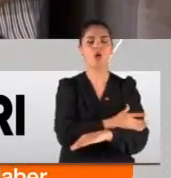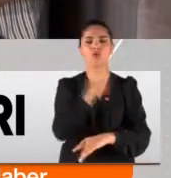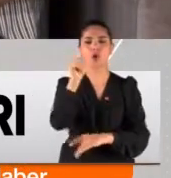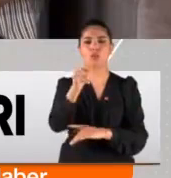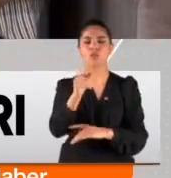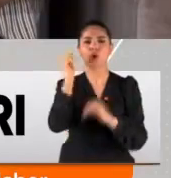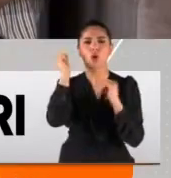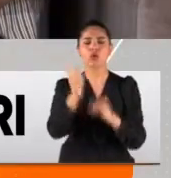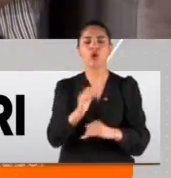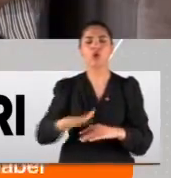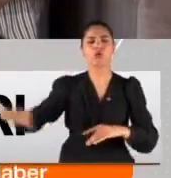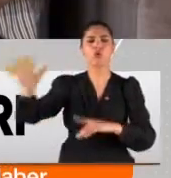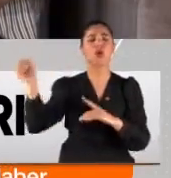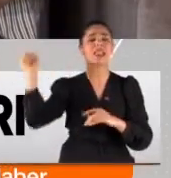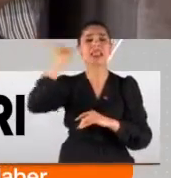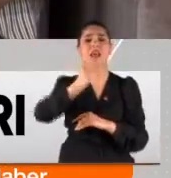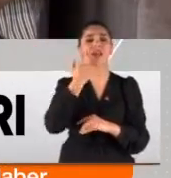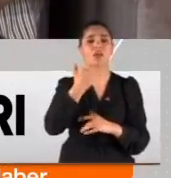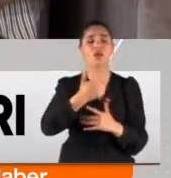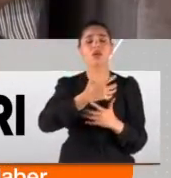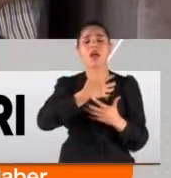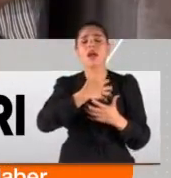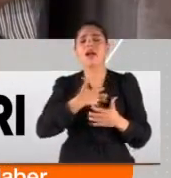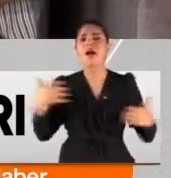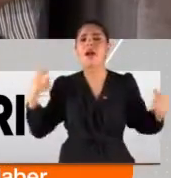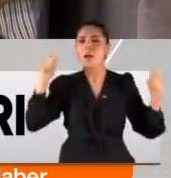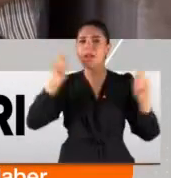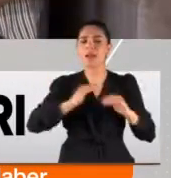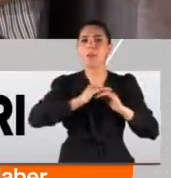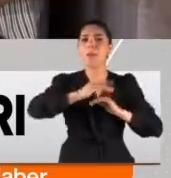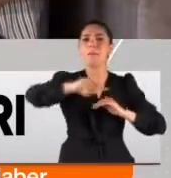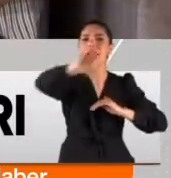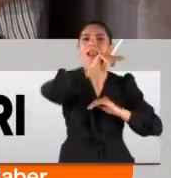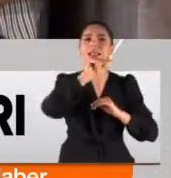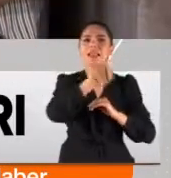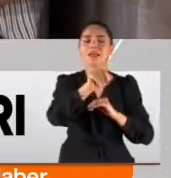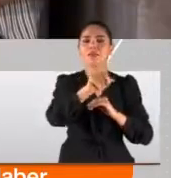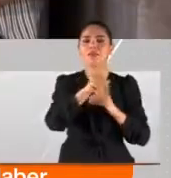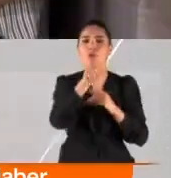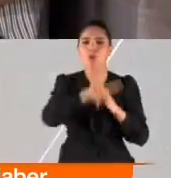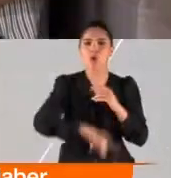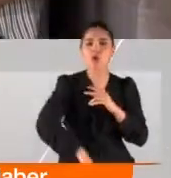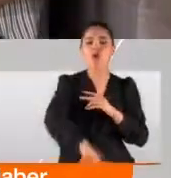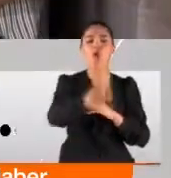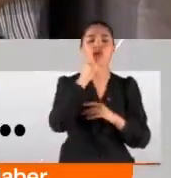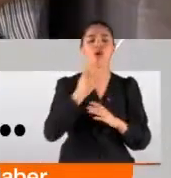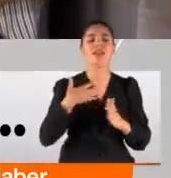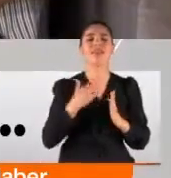hain güçlere karşı kahramanlık destanı yazan milletimizin açtığı yolda